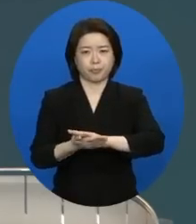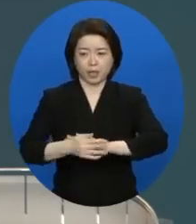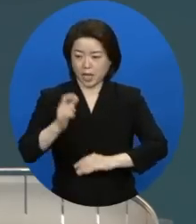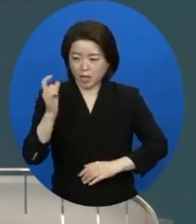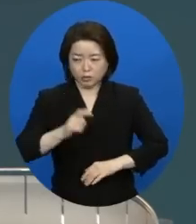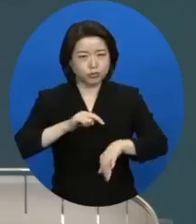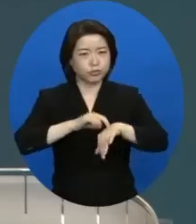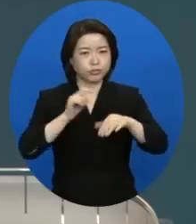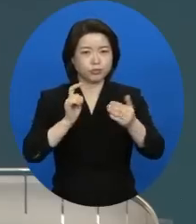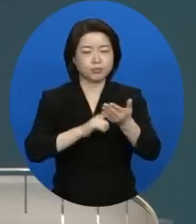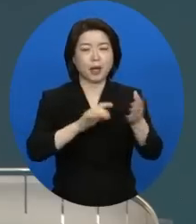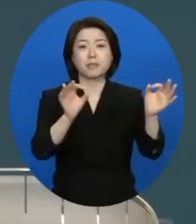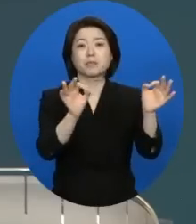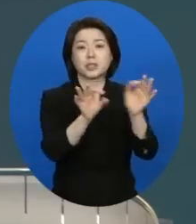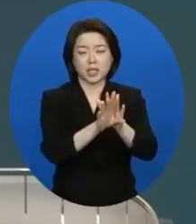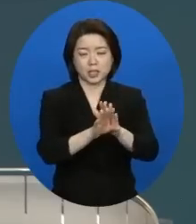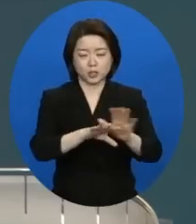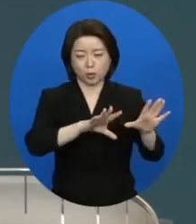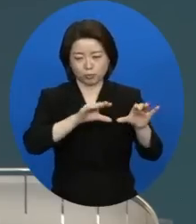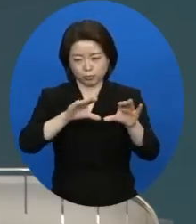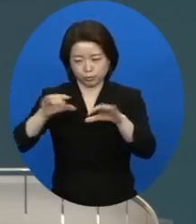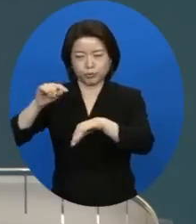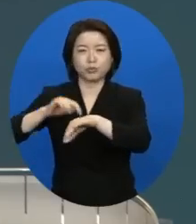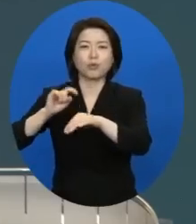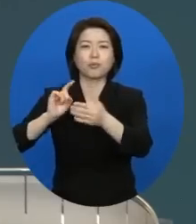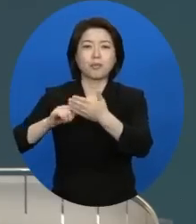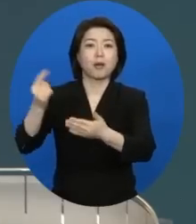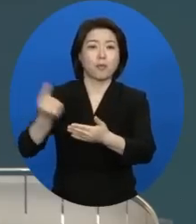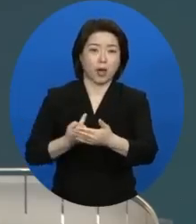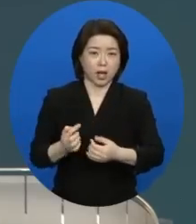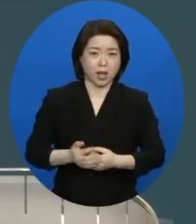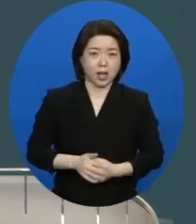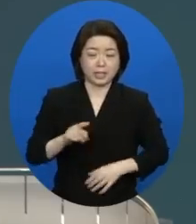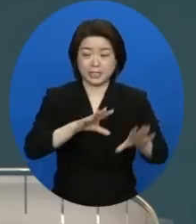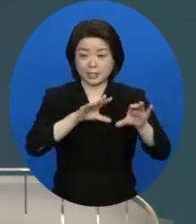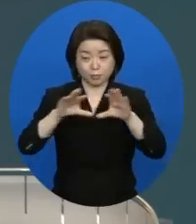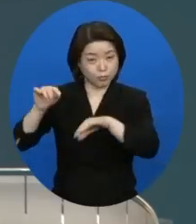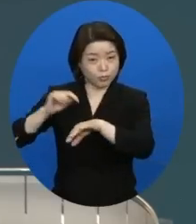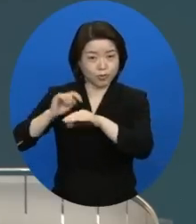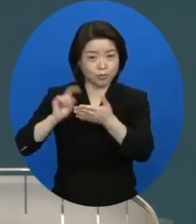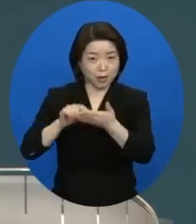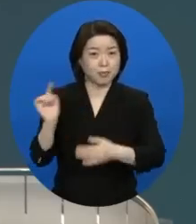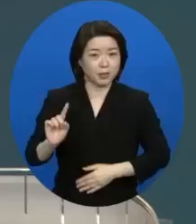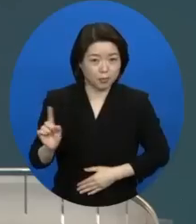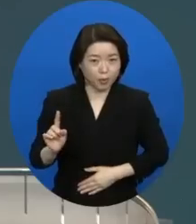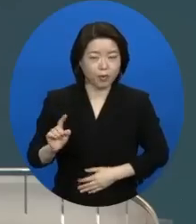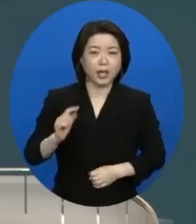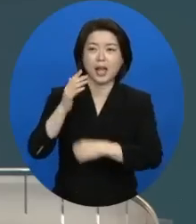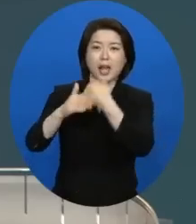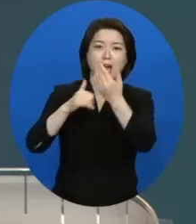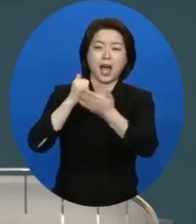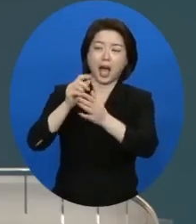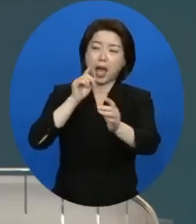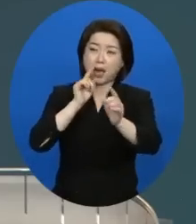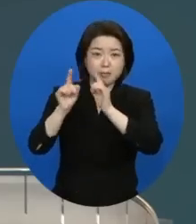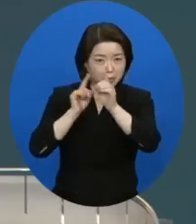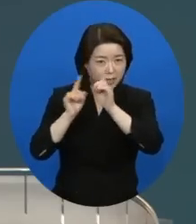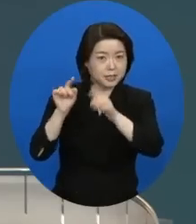마음이 제거가 되고 부드러운 마음이 된다는 거예요. 이 부드러운 마음이라는 것은 하나님의